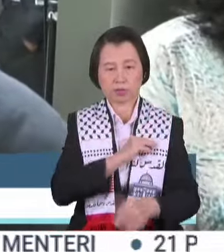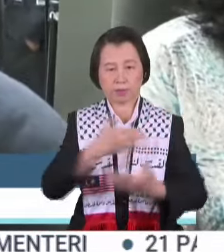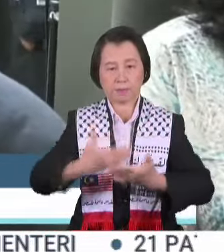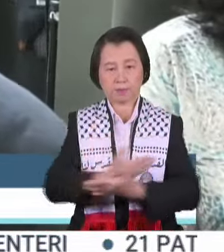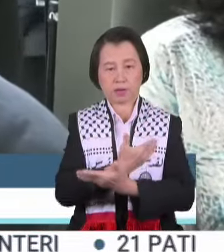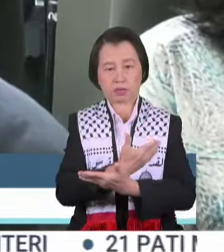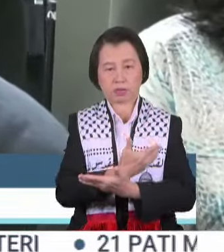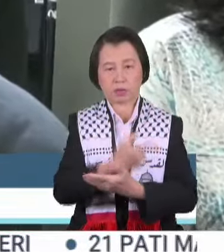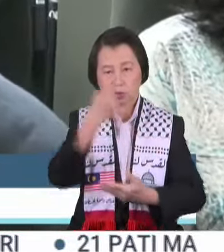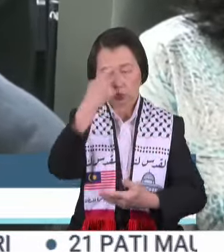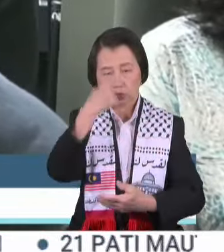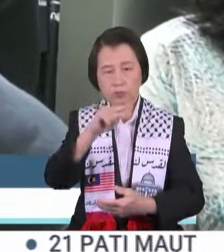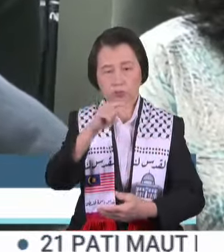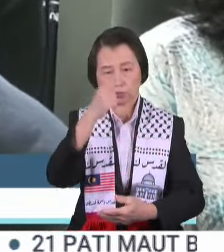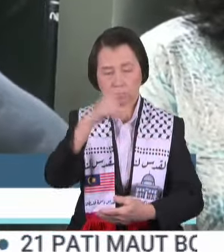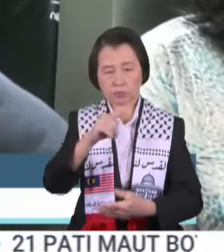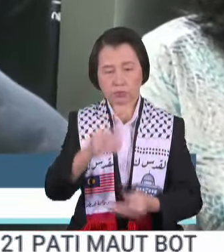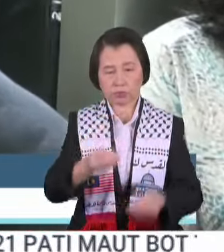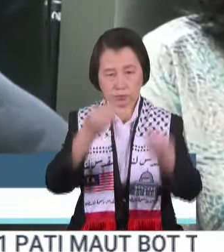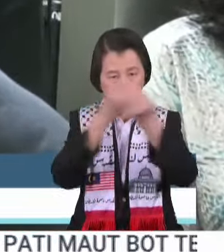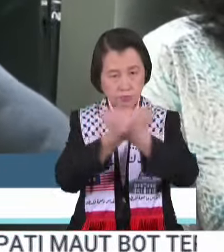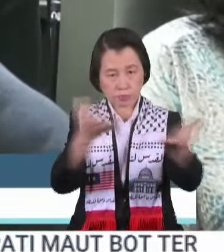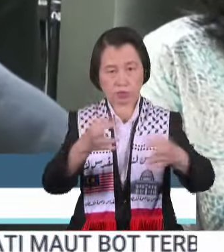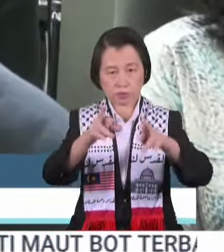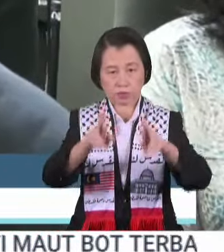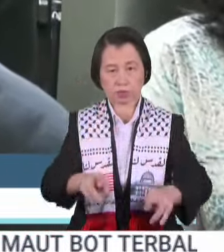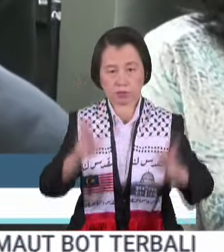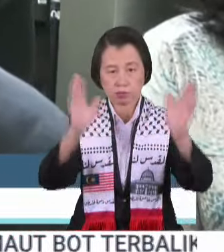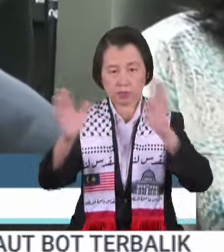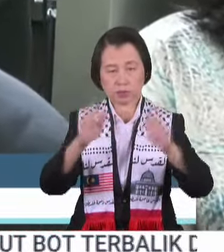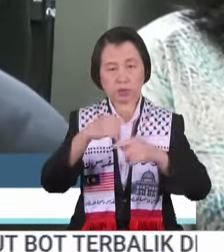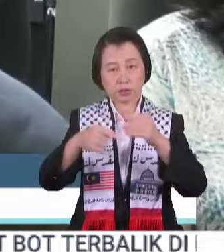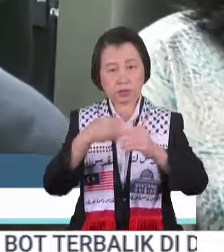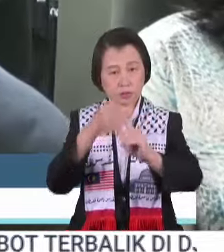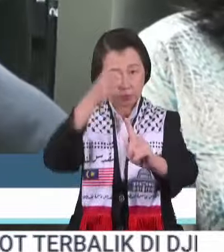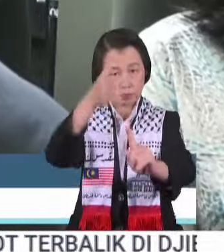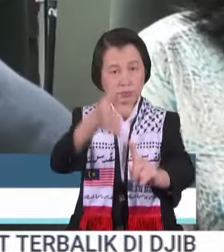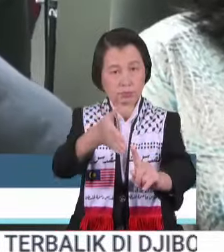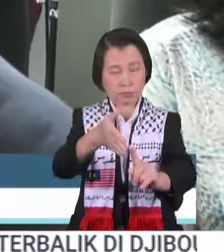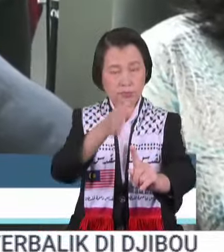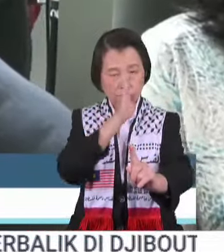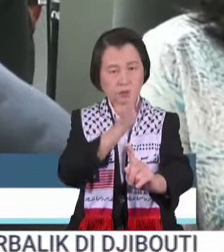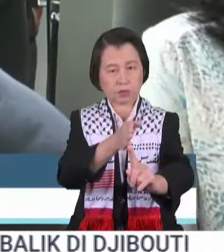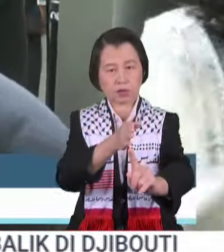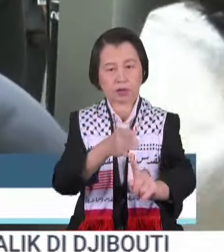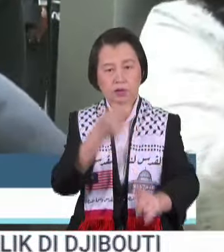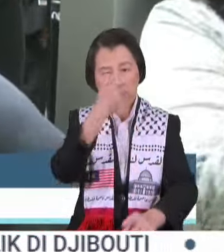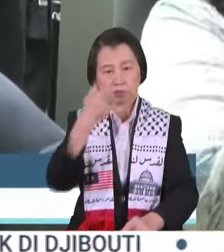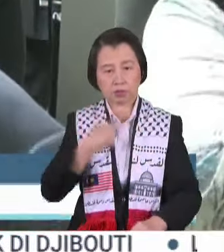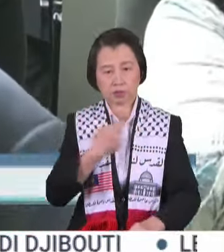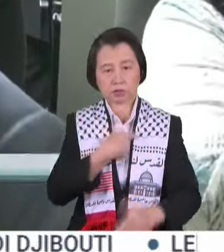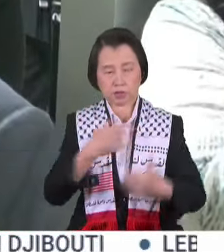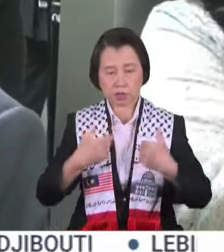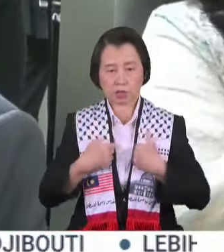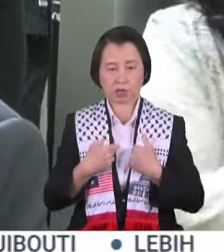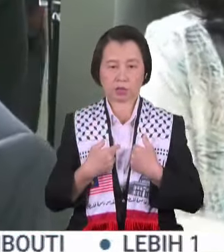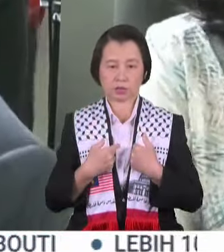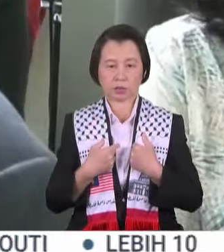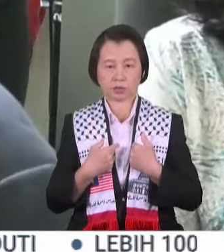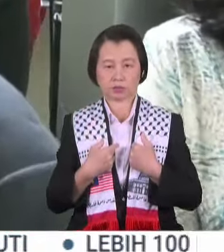baru untuk memberitahu kepada rakyat Malaysia hala tujunya. Kerana kita ada tiga trust,